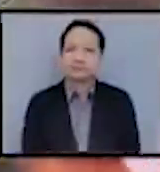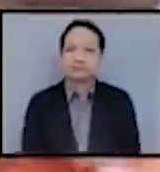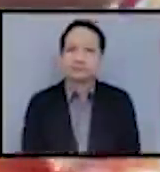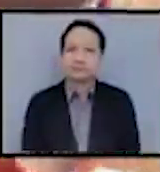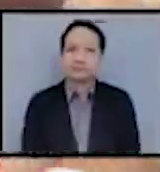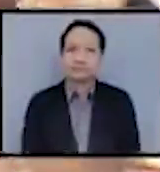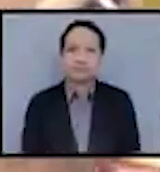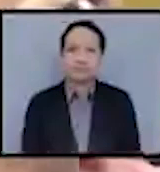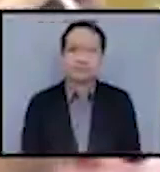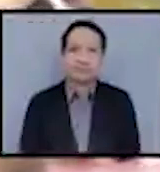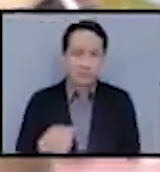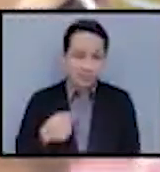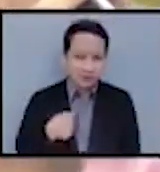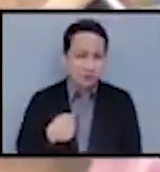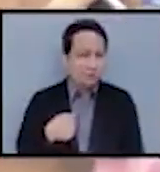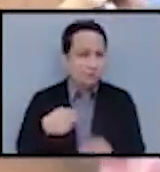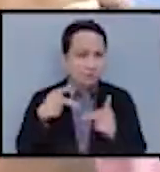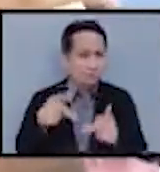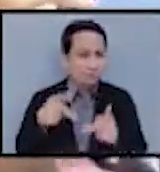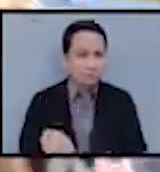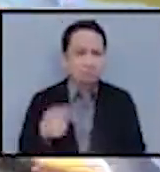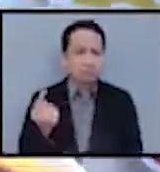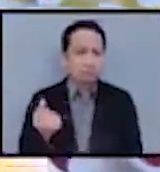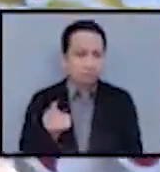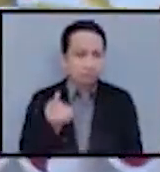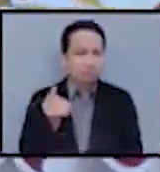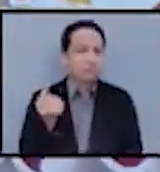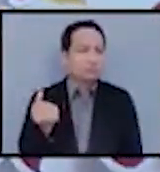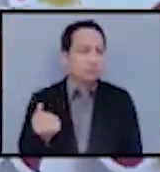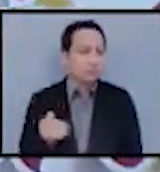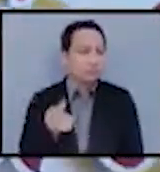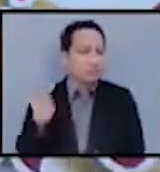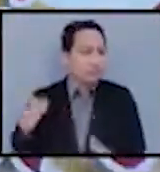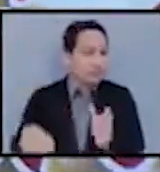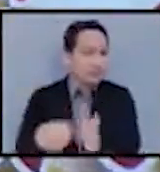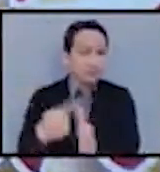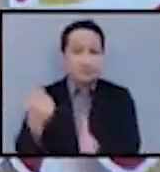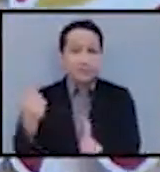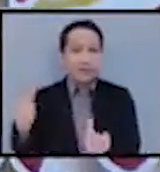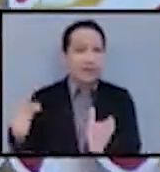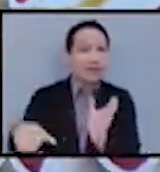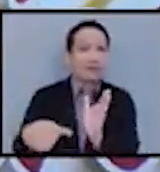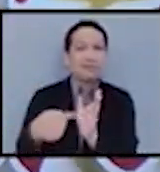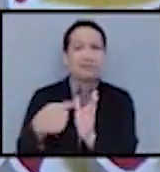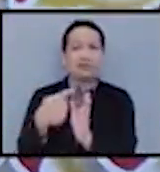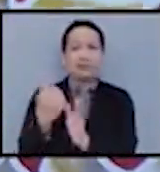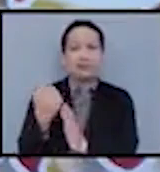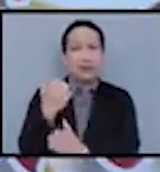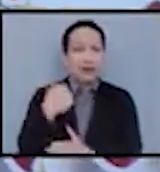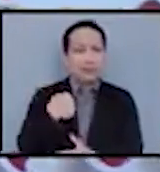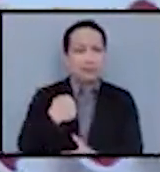Ako'y tao lamang, minsan'y nakakamali.